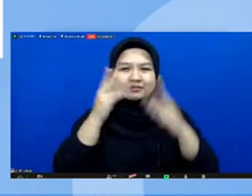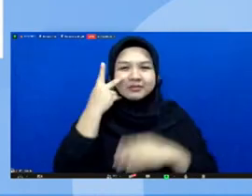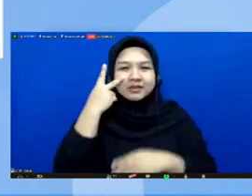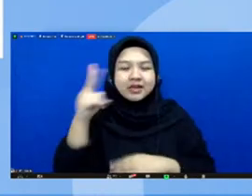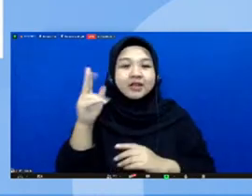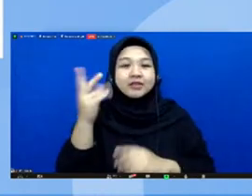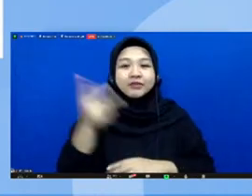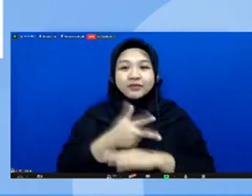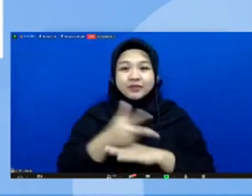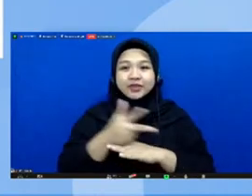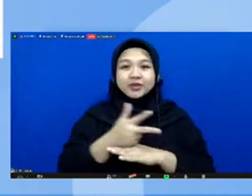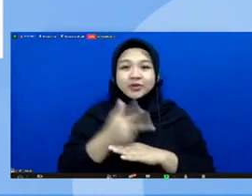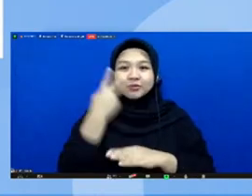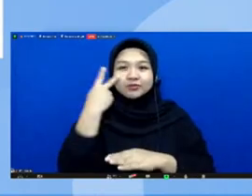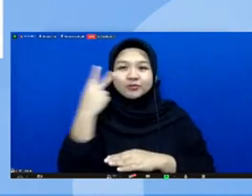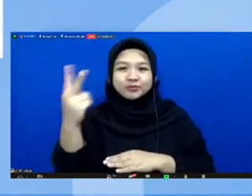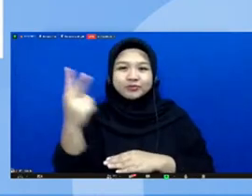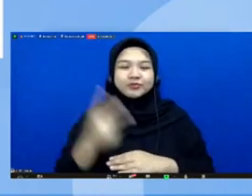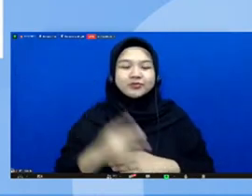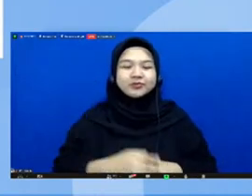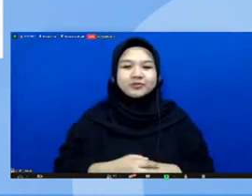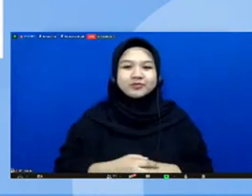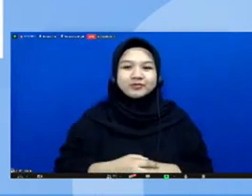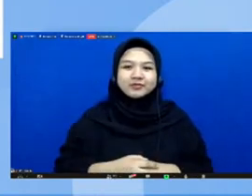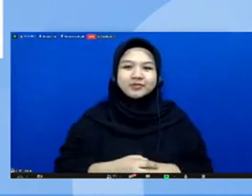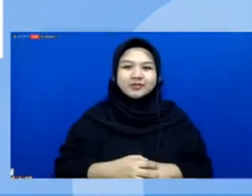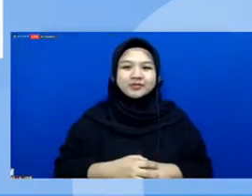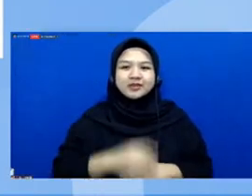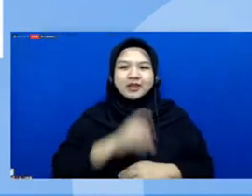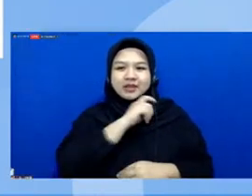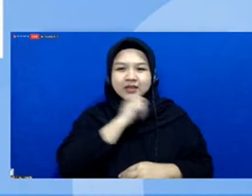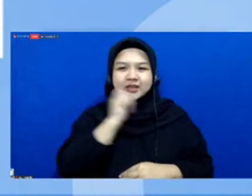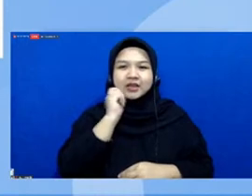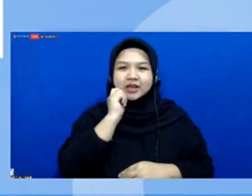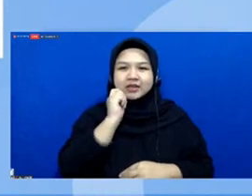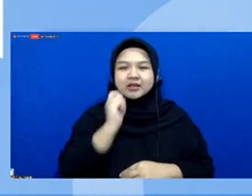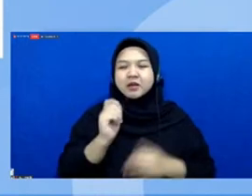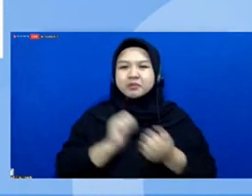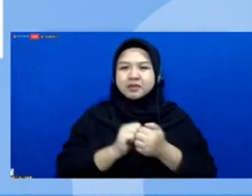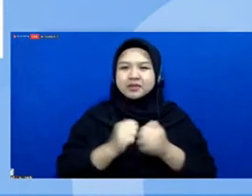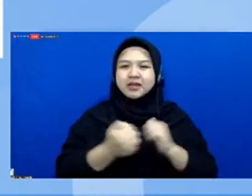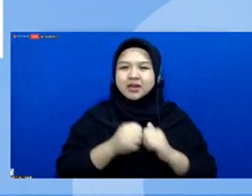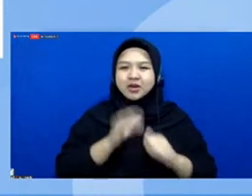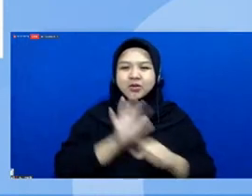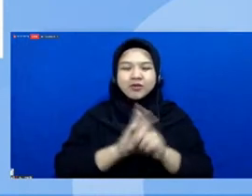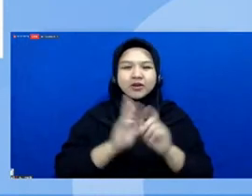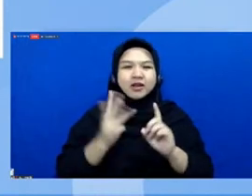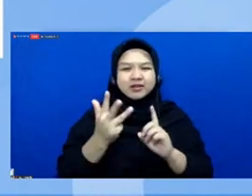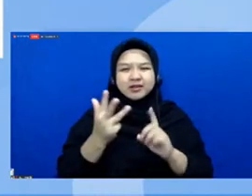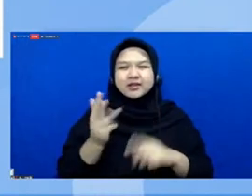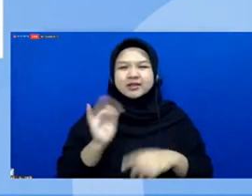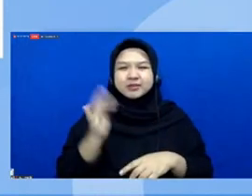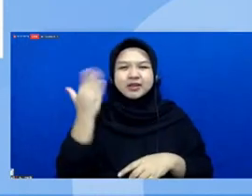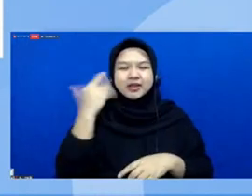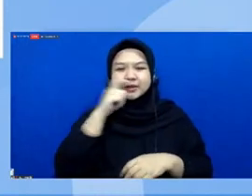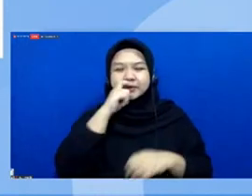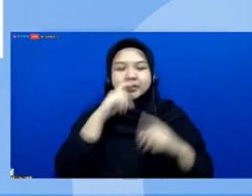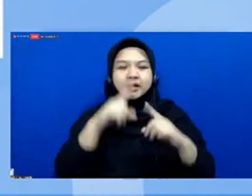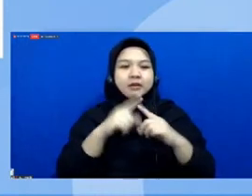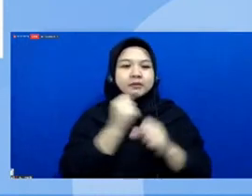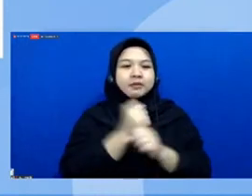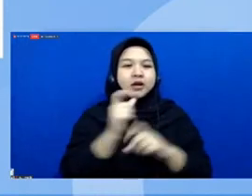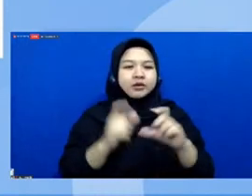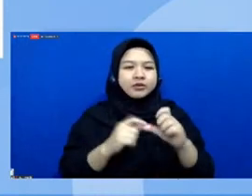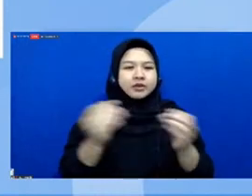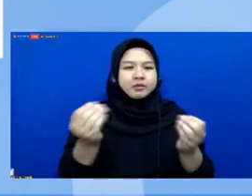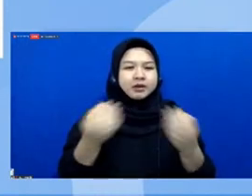yang ditampilkan oleh panitia, bahwa ternyata memang persoalan COVID-19 yang seperti disampaikan oleh Bapak Agus Wibowo tadi